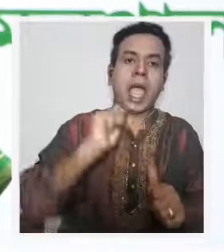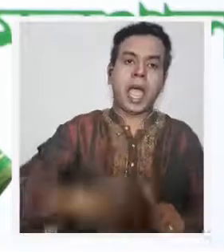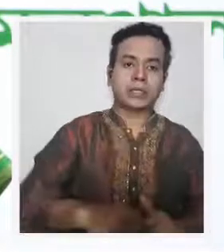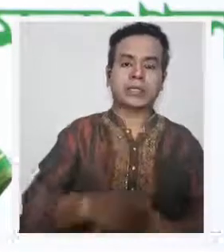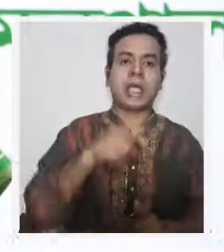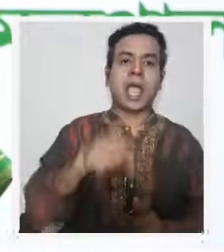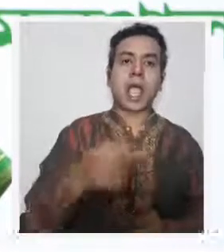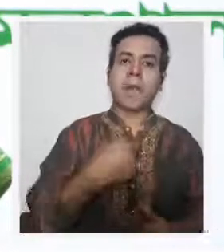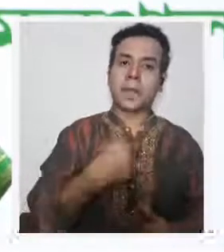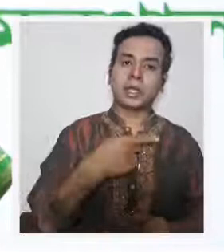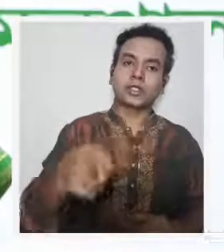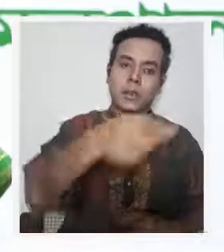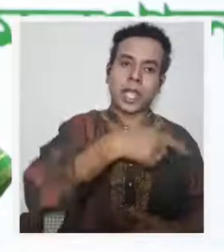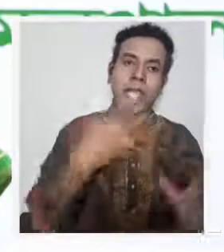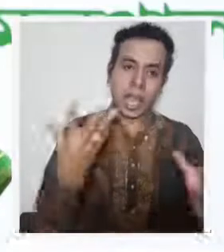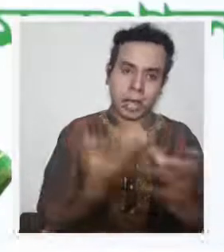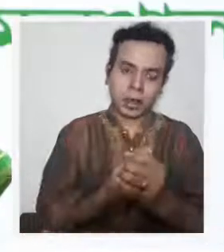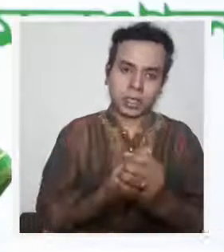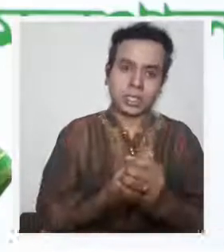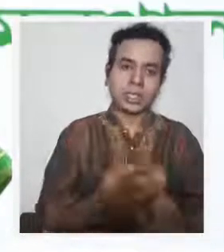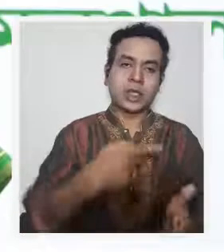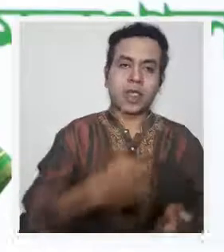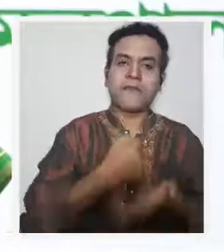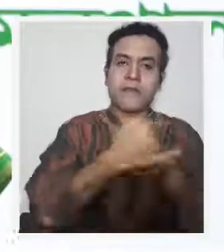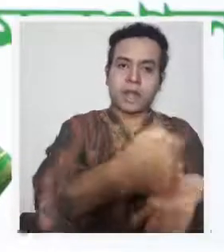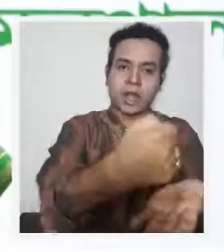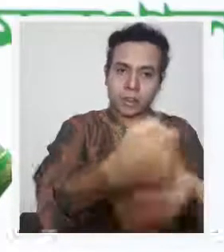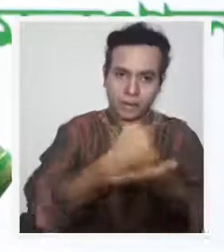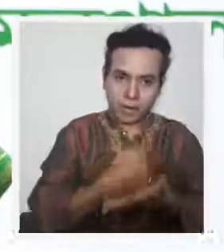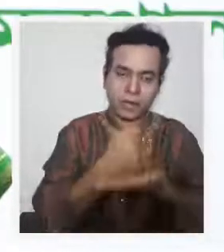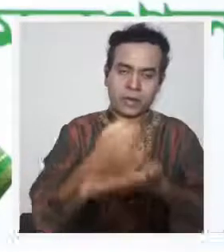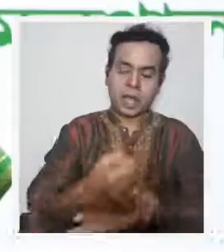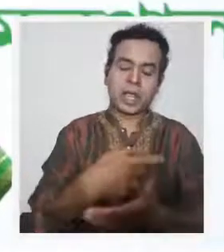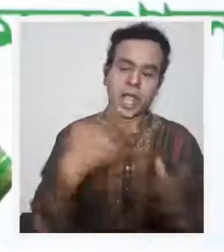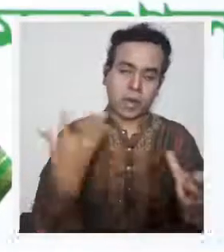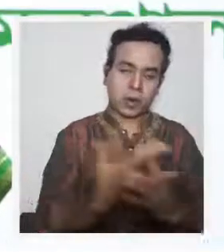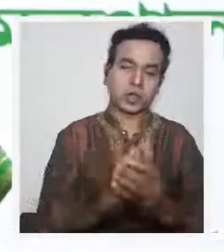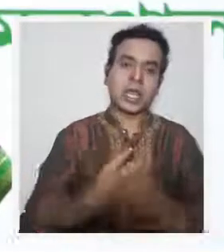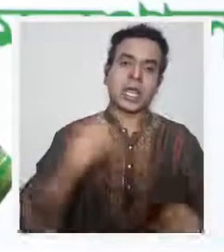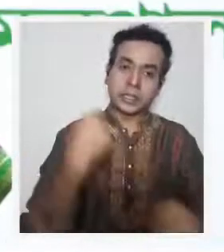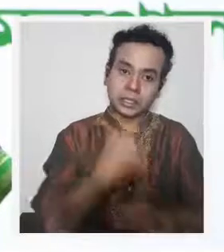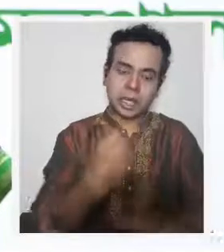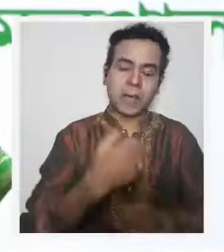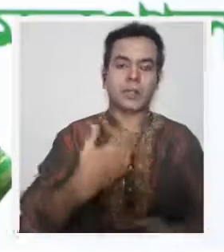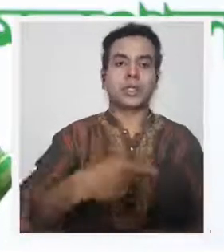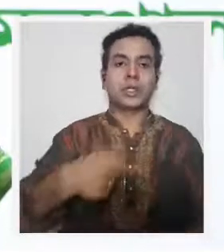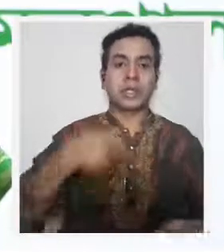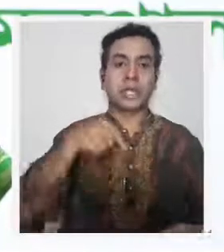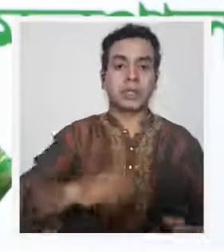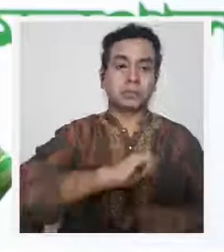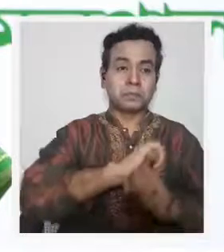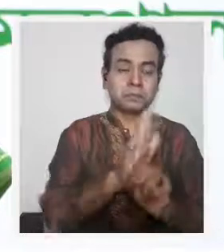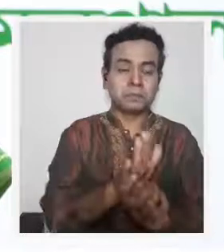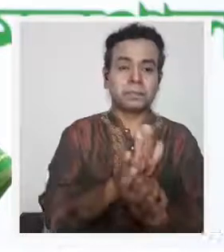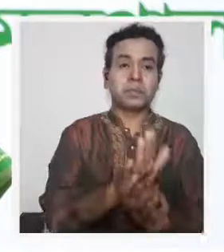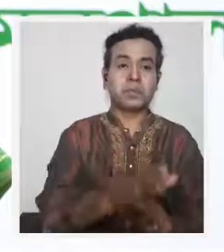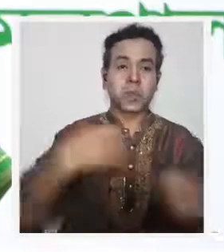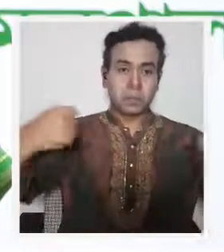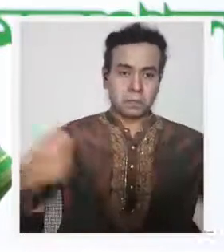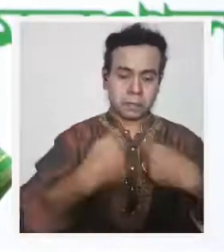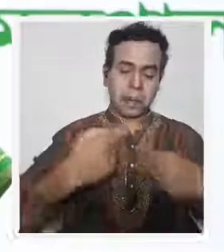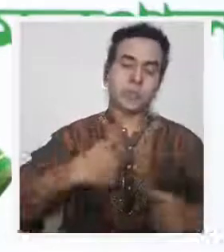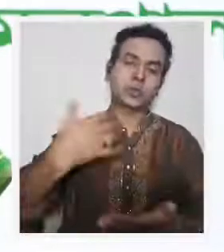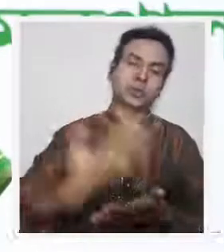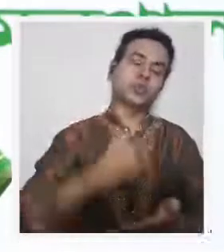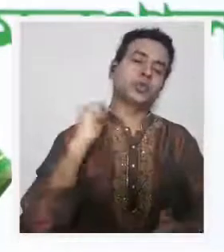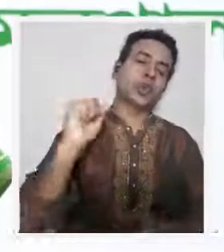প্রতি আমাদের ধন্যবাদ। আমরা আপনাদের সাথে থাকব, আপনারাও আমাদের সাথে থাকবেন। আসলে আমরা পরস্পরকে সহযোগিতা না